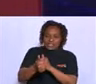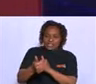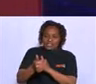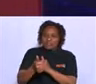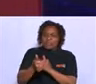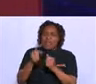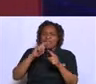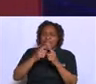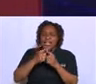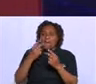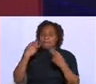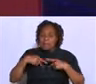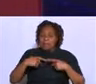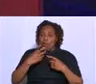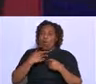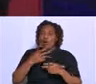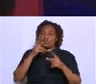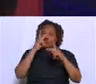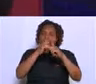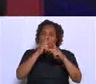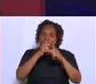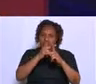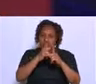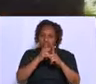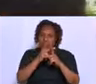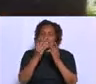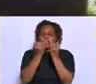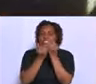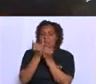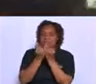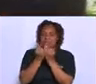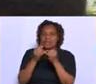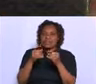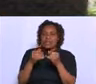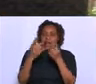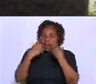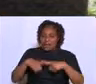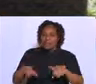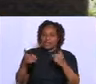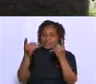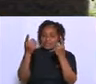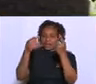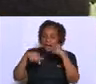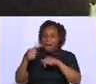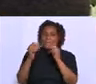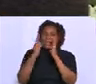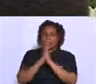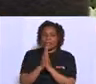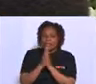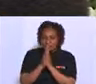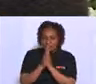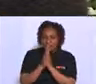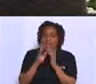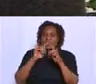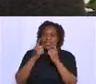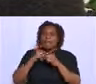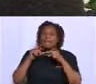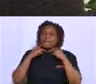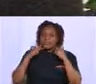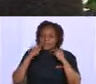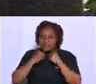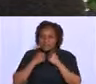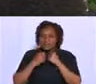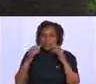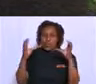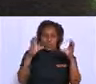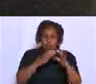People to keep the Sabbath. Wanahitaji kutunza Sabato. I'm going to come down and pray. Naenda kuomba sasa. And pastors, just come through the